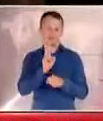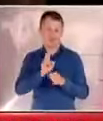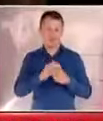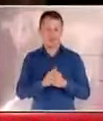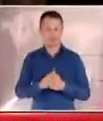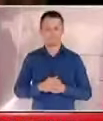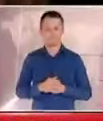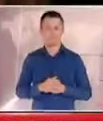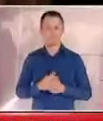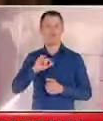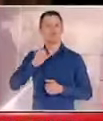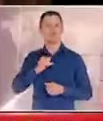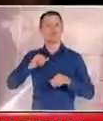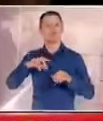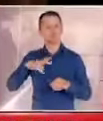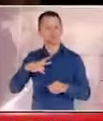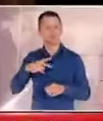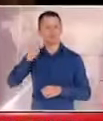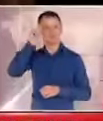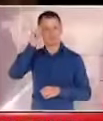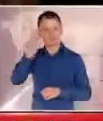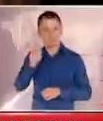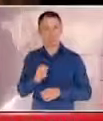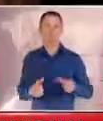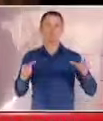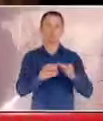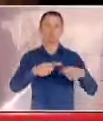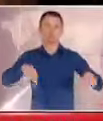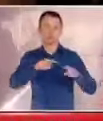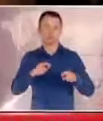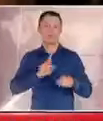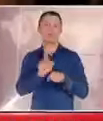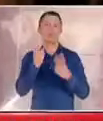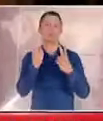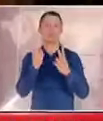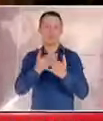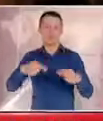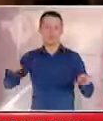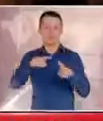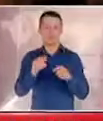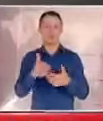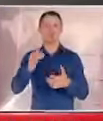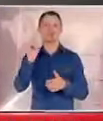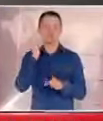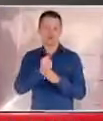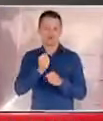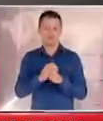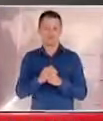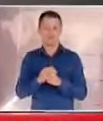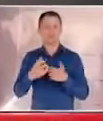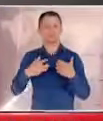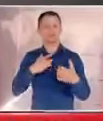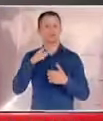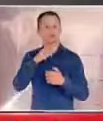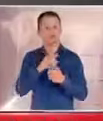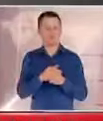sunt recunoscute de către breaslă, e un lucru foarte important pentru noi, cei care le facem. Festivalul a adus la Malul